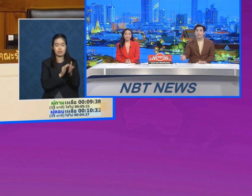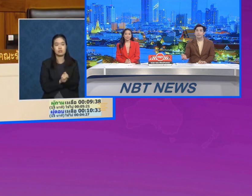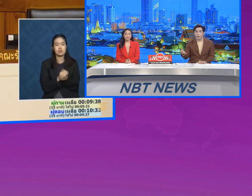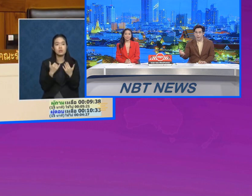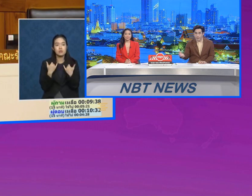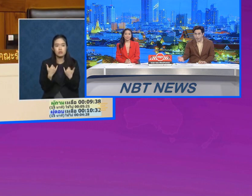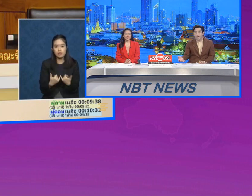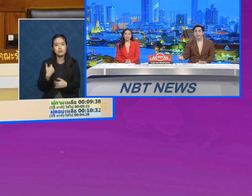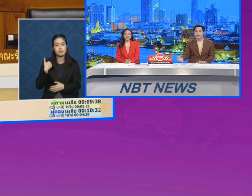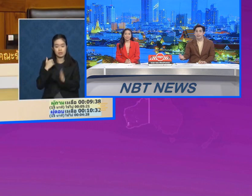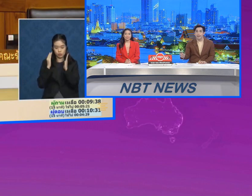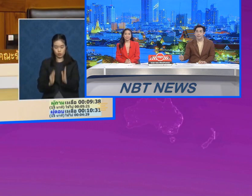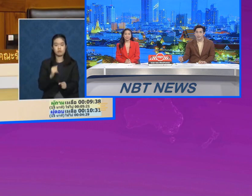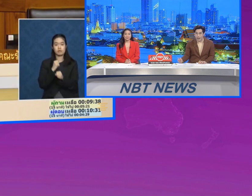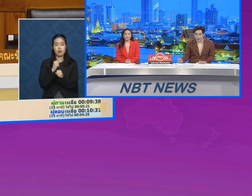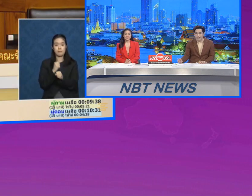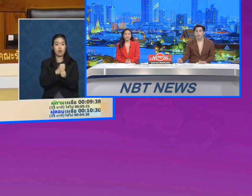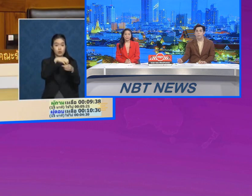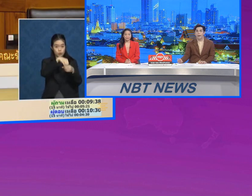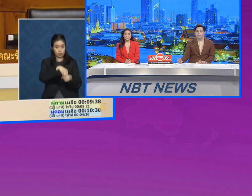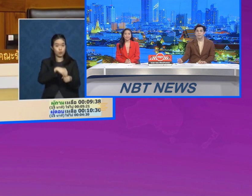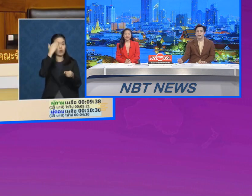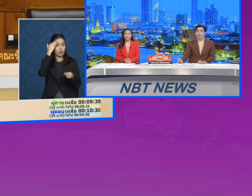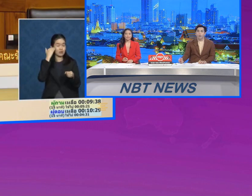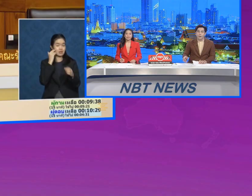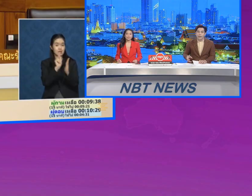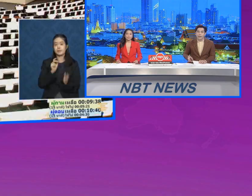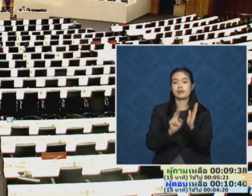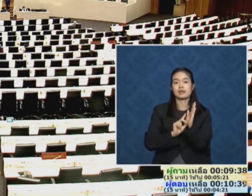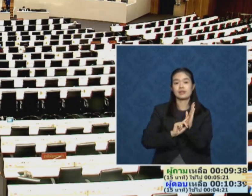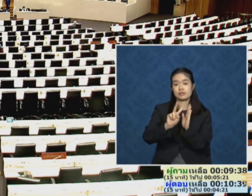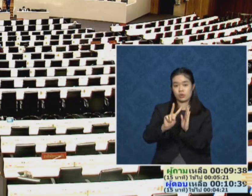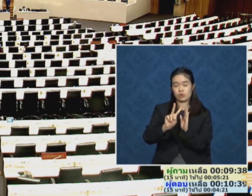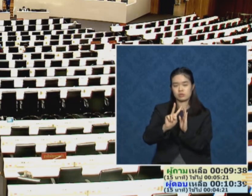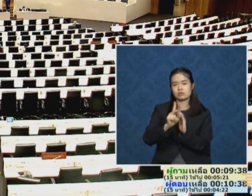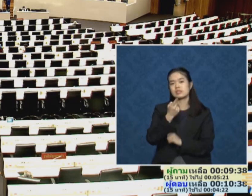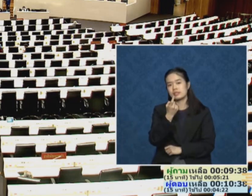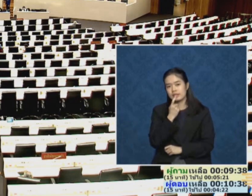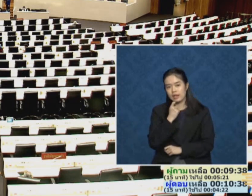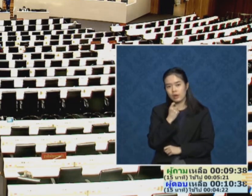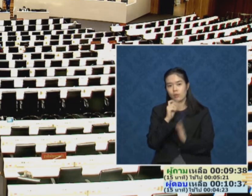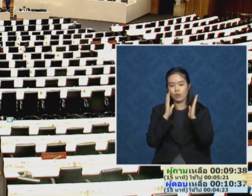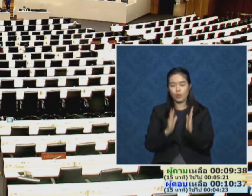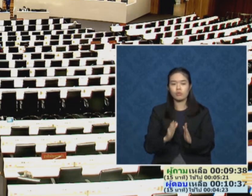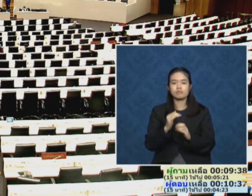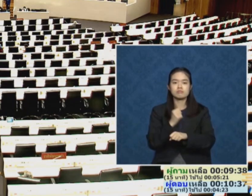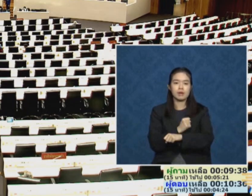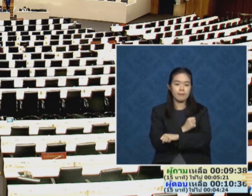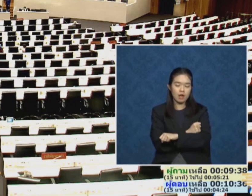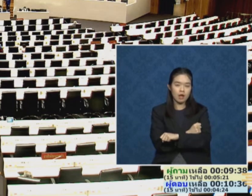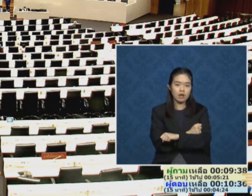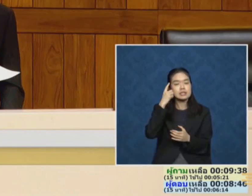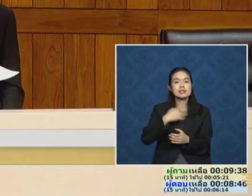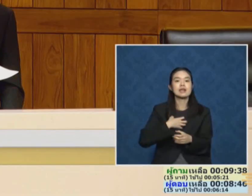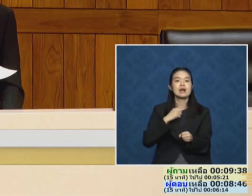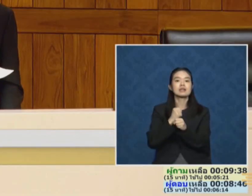ทำงานที่อิสราเอลอีกครั้งหนึ่งหลังจากที่สถานการณ์สงบครับโดยวันนี้ทางด้านคุณพิพัฒน์รัชกิจประการครับรัฐมนตรีว่าการกระทรวงแรง